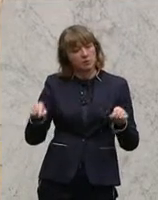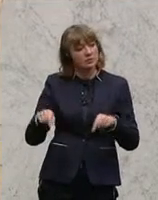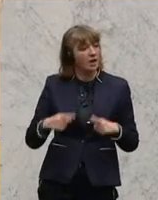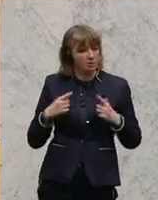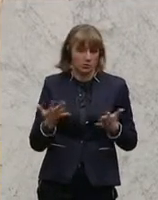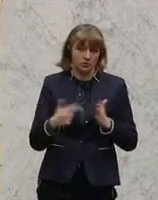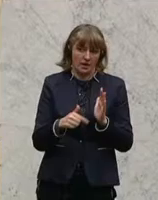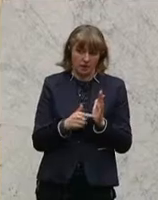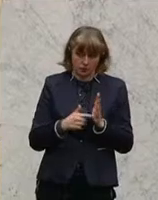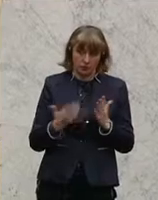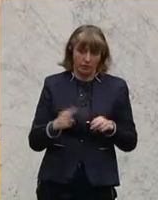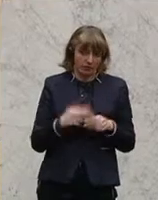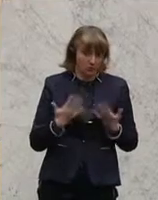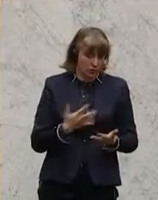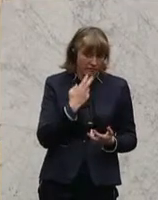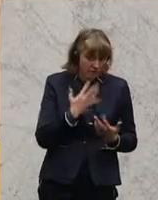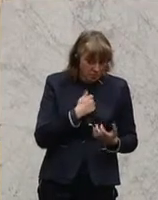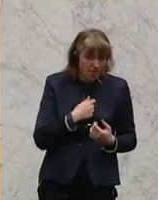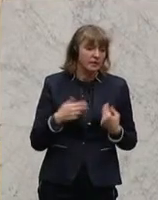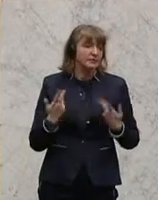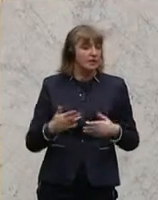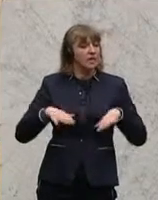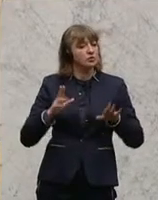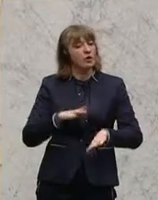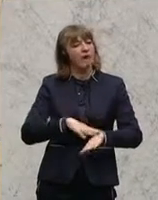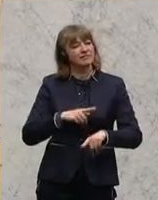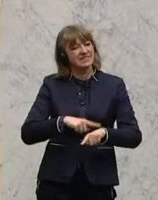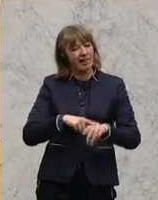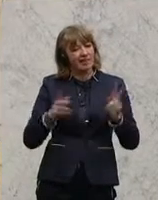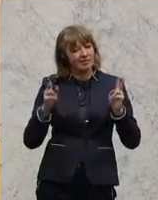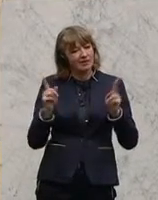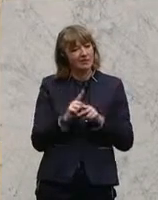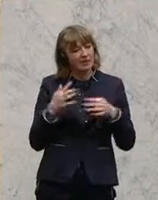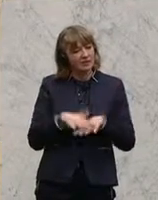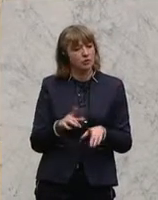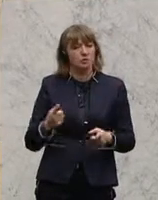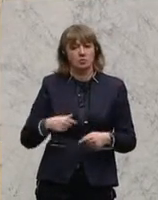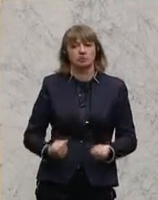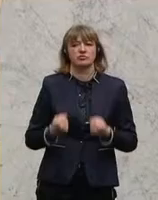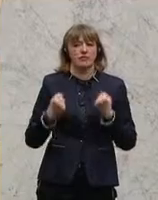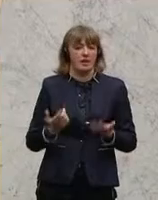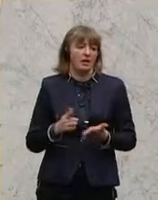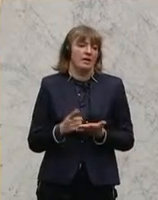hier leben. Und wenn wir das schaffen wollen, dann ein Asyl auf Zeit zu schaffen, das Integration erschwert,